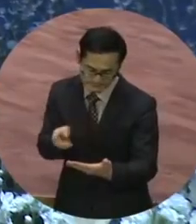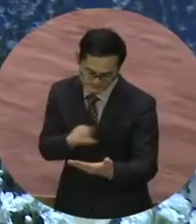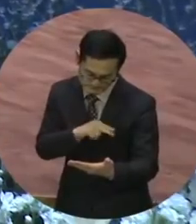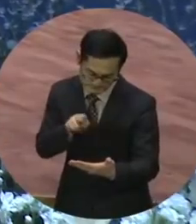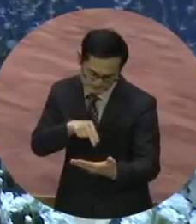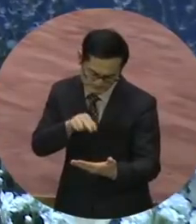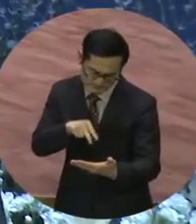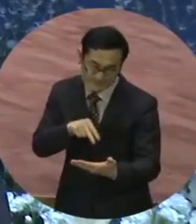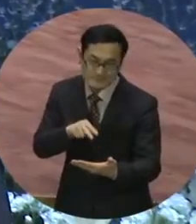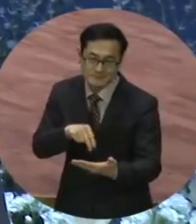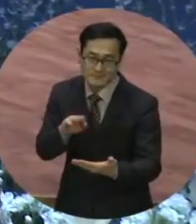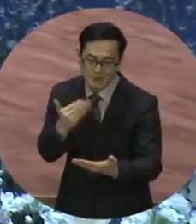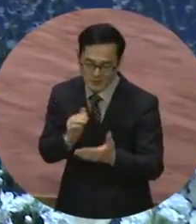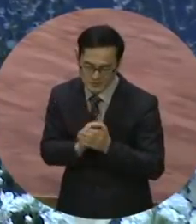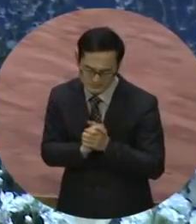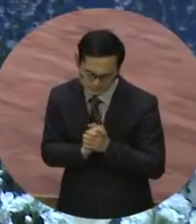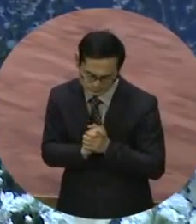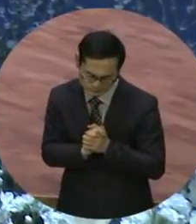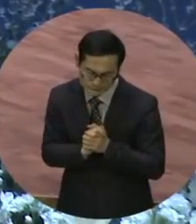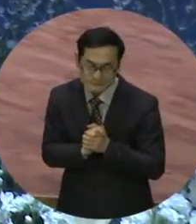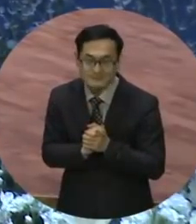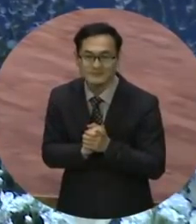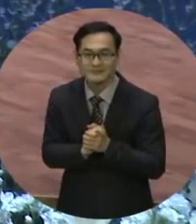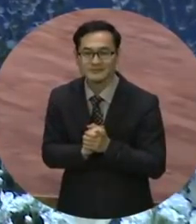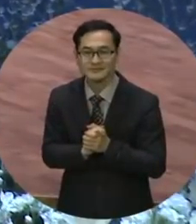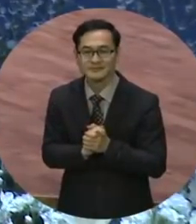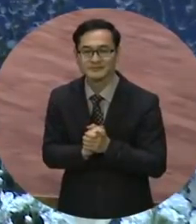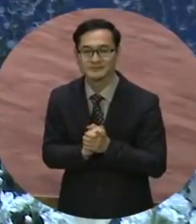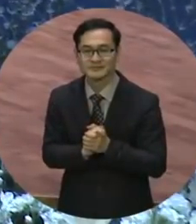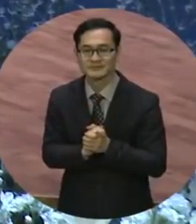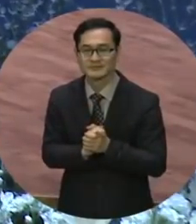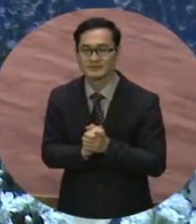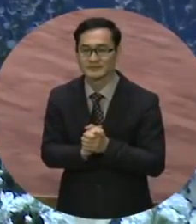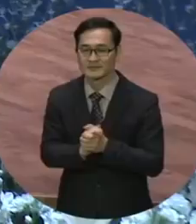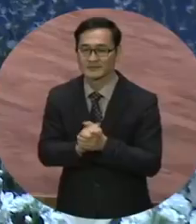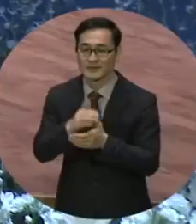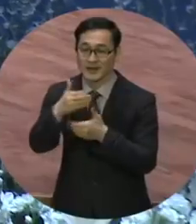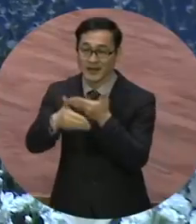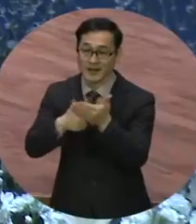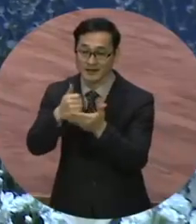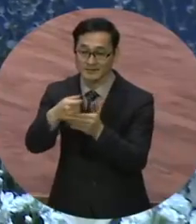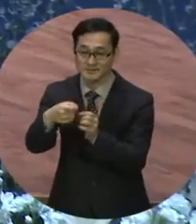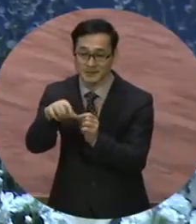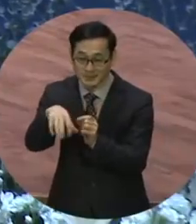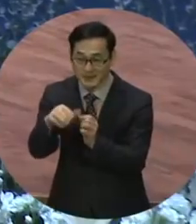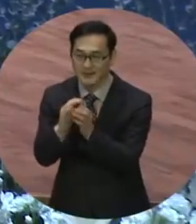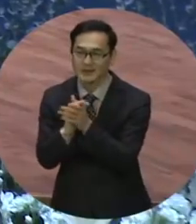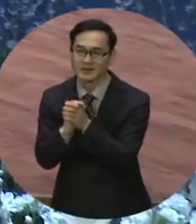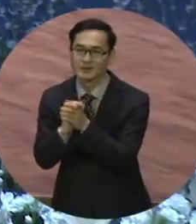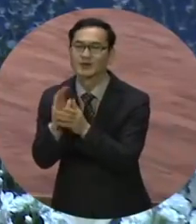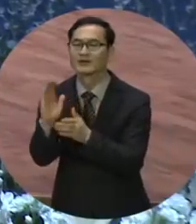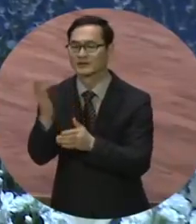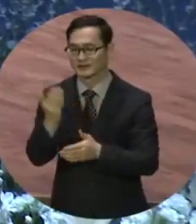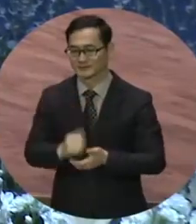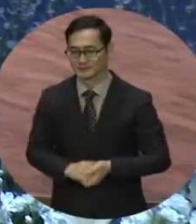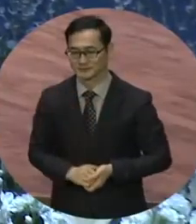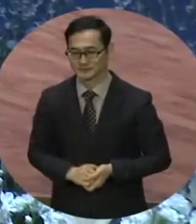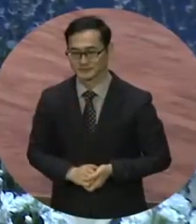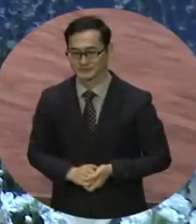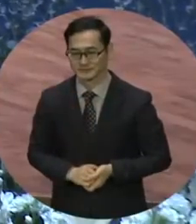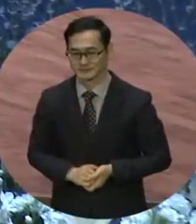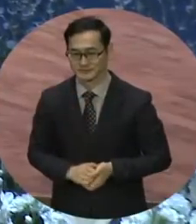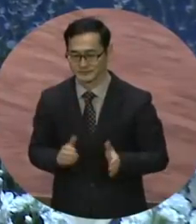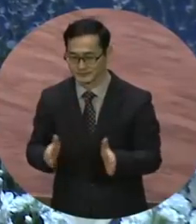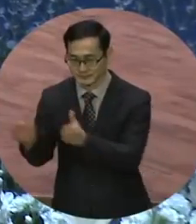그 말씀과 함께 기도하게 됩니다. 하나님 앞에 기도하게 되죠. 그런데 반대로 주님을